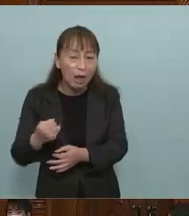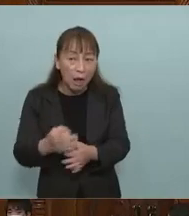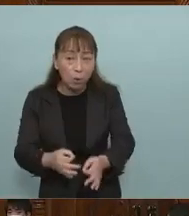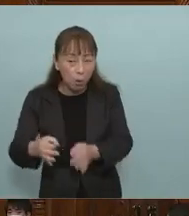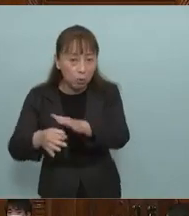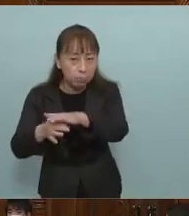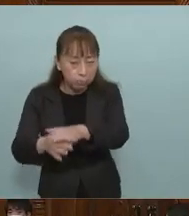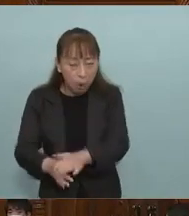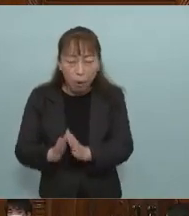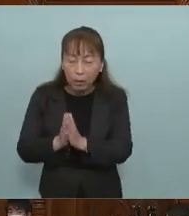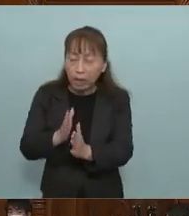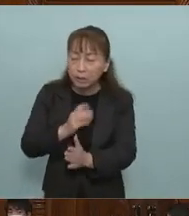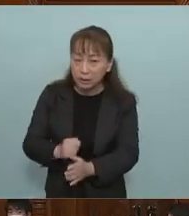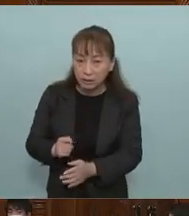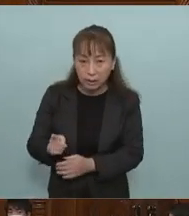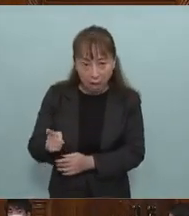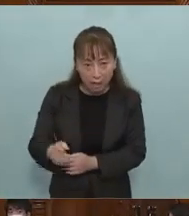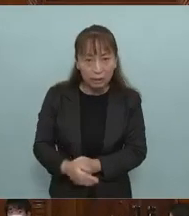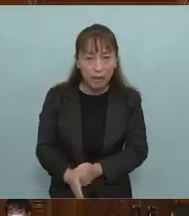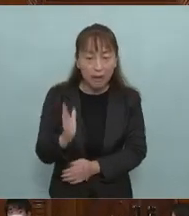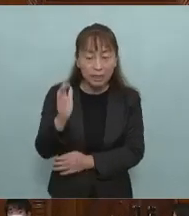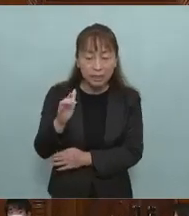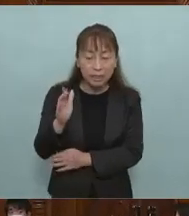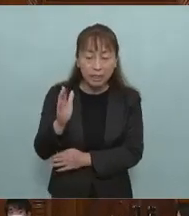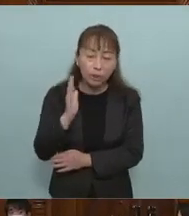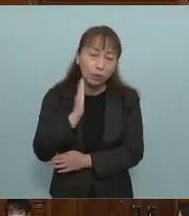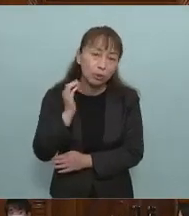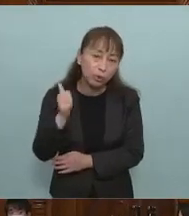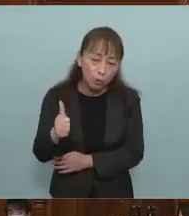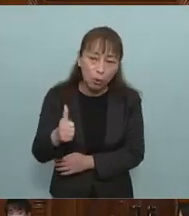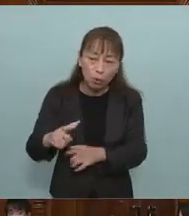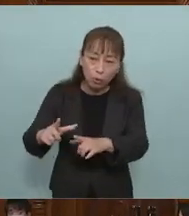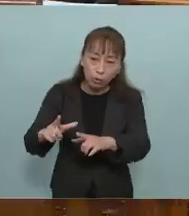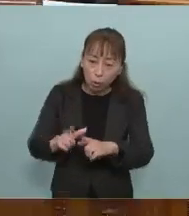物価高騰対策について、総理の答弁を求めます。